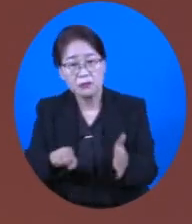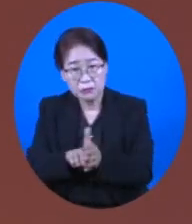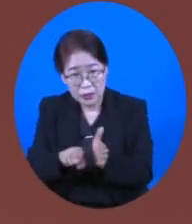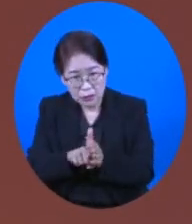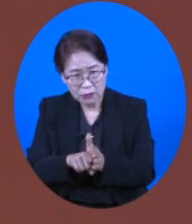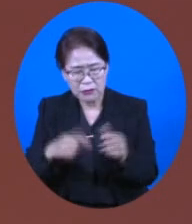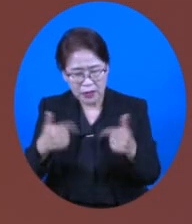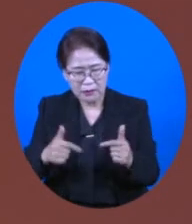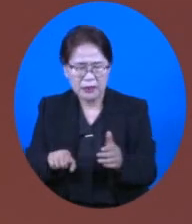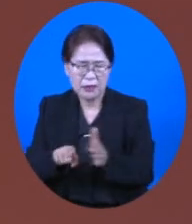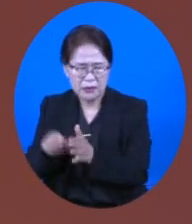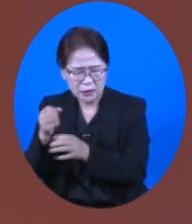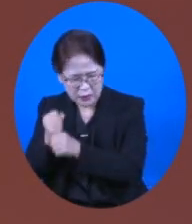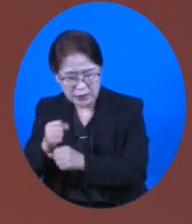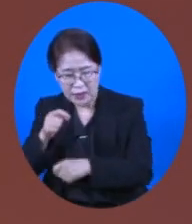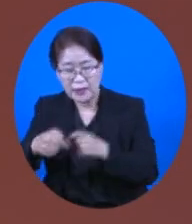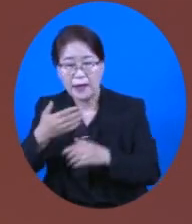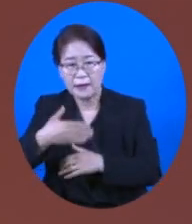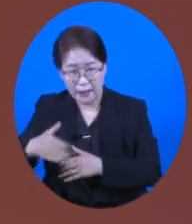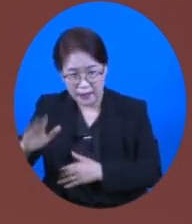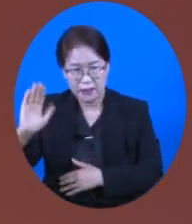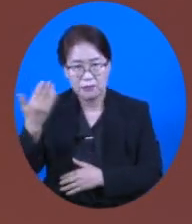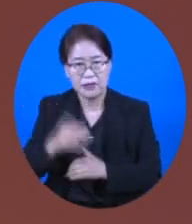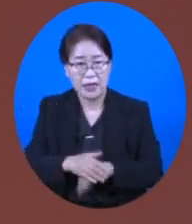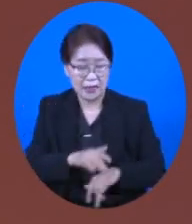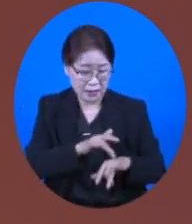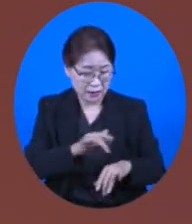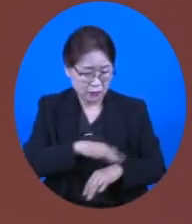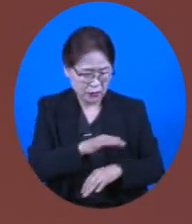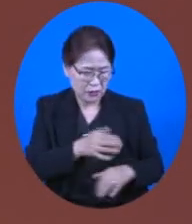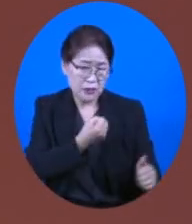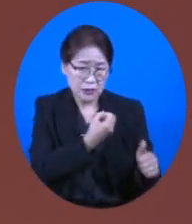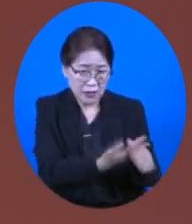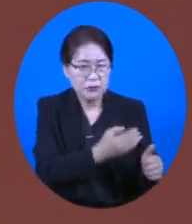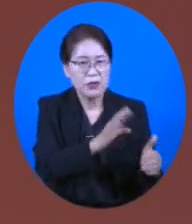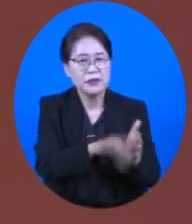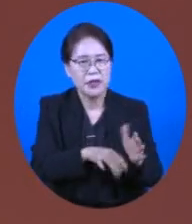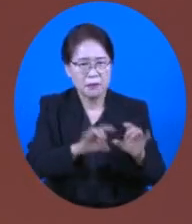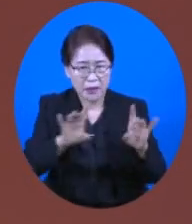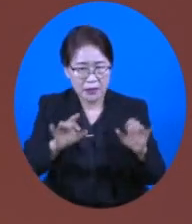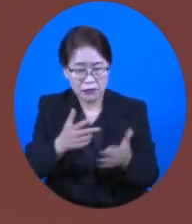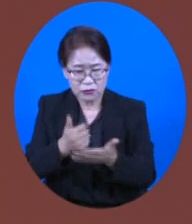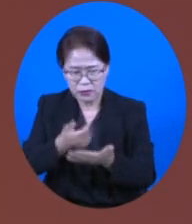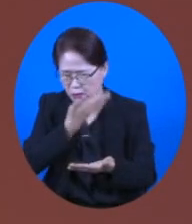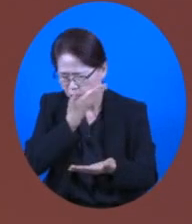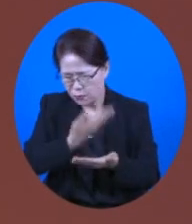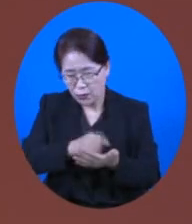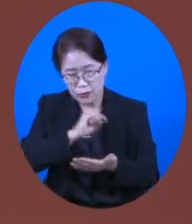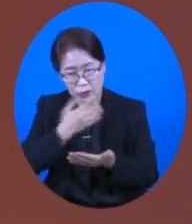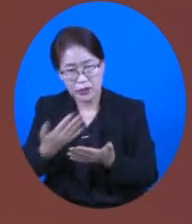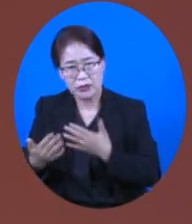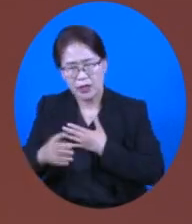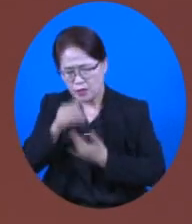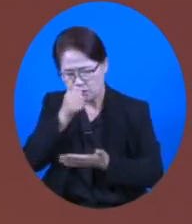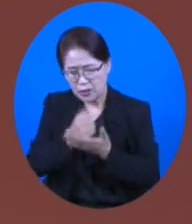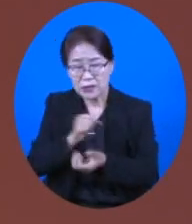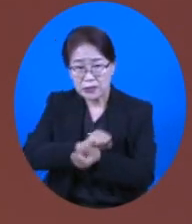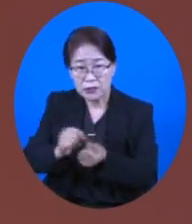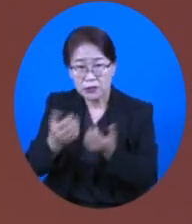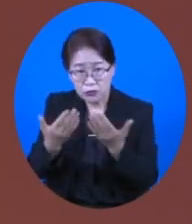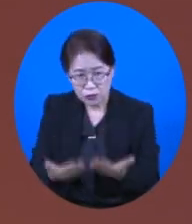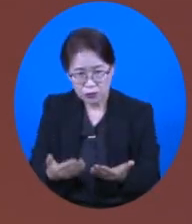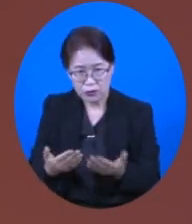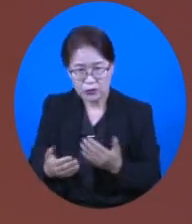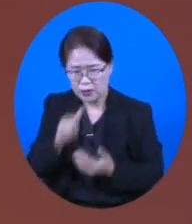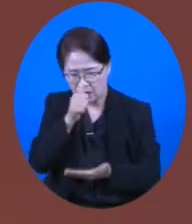날마다 의지하며 나아가야 됩니다. 사탄이 우리를 참소할 때마다 그 주님의 보혈이 내 죄를 씻었고